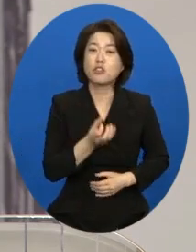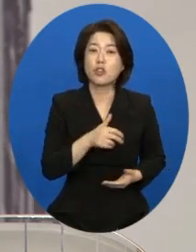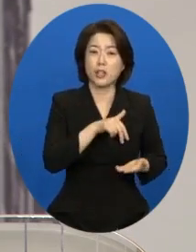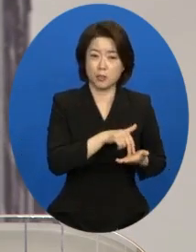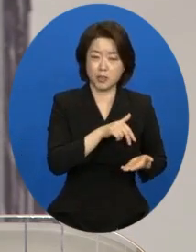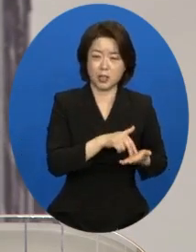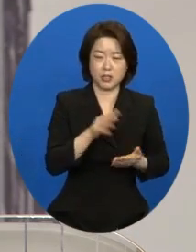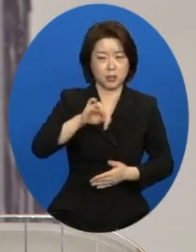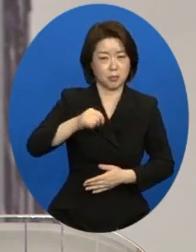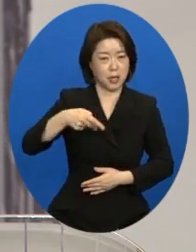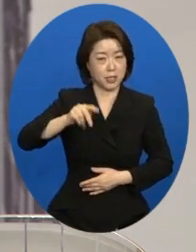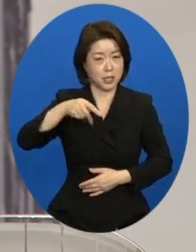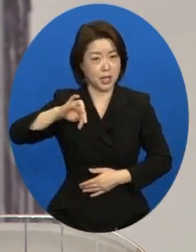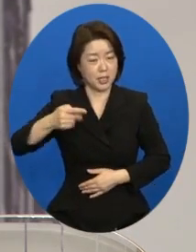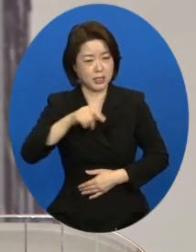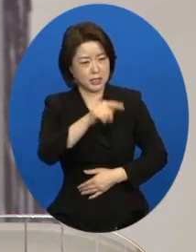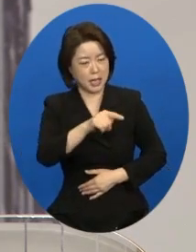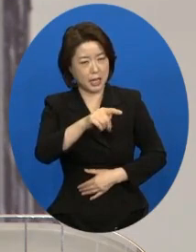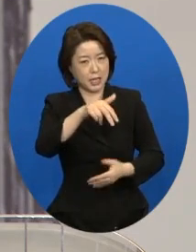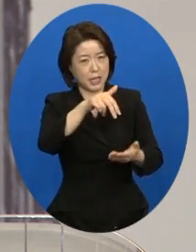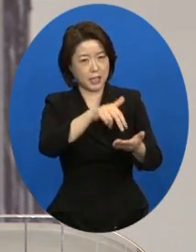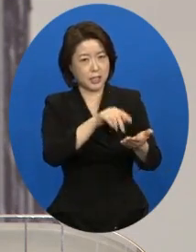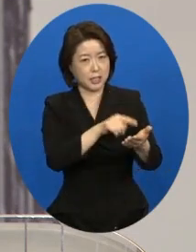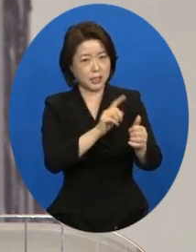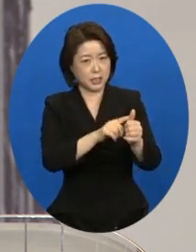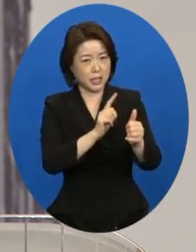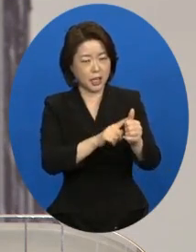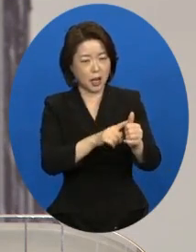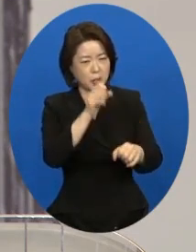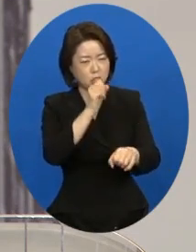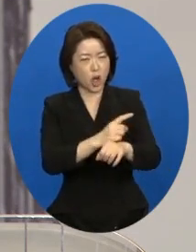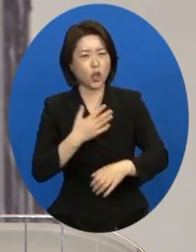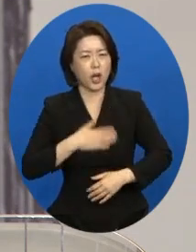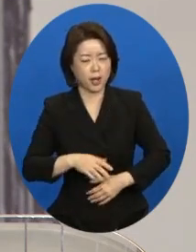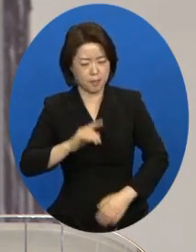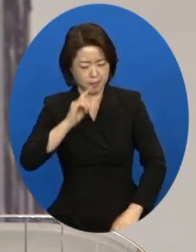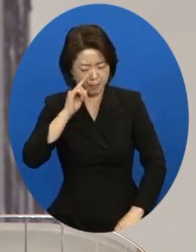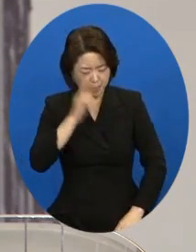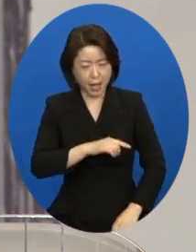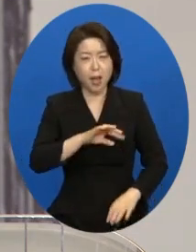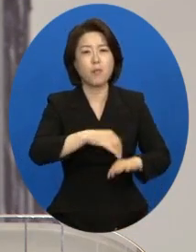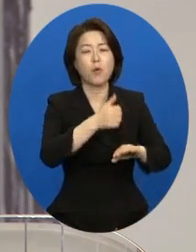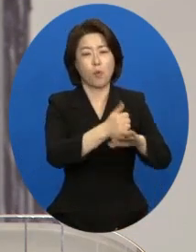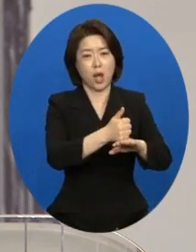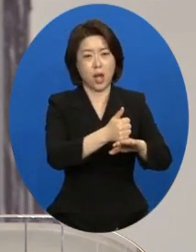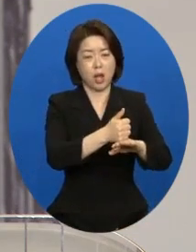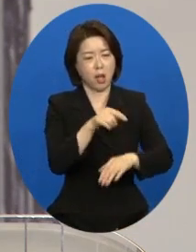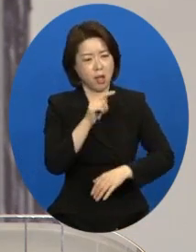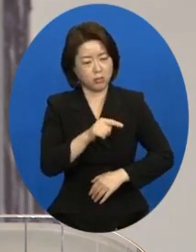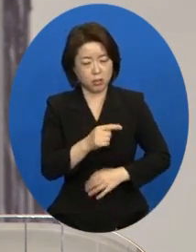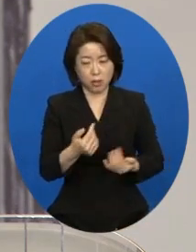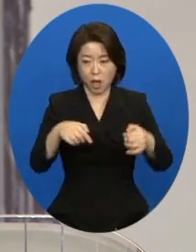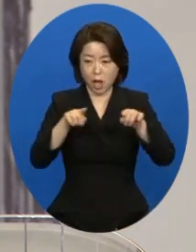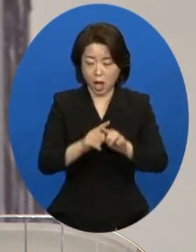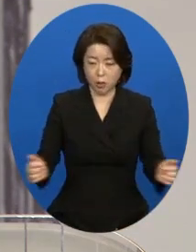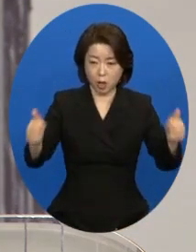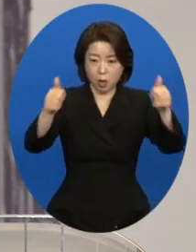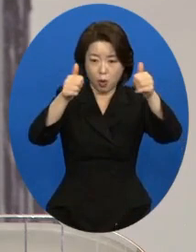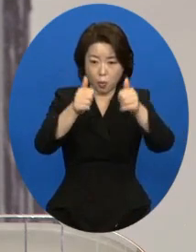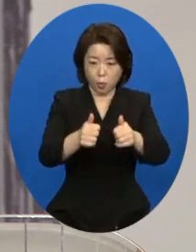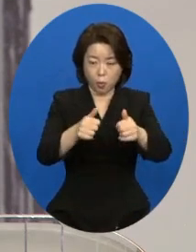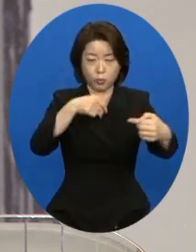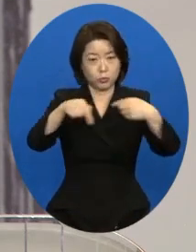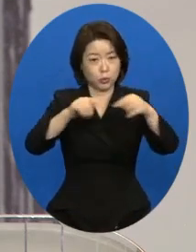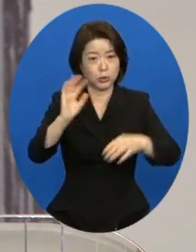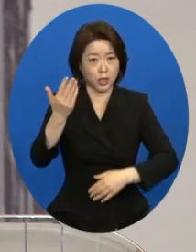벨사살 왕의 성품을 알고 있었어요. 굉장히 악독한 왕이었거든요. 그가 공동통치자가 되었다, 그의